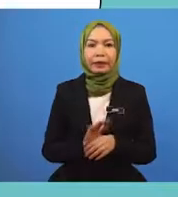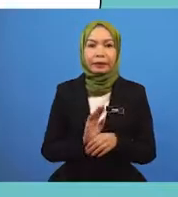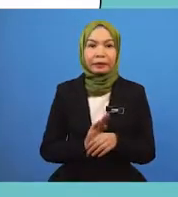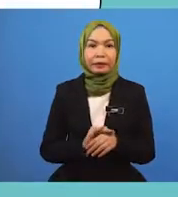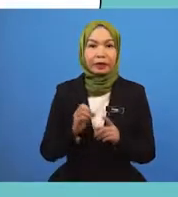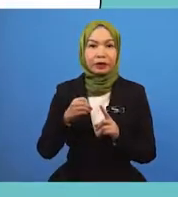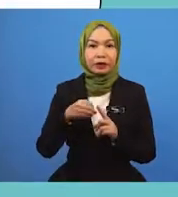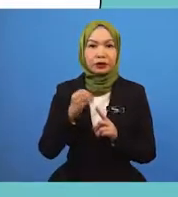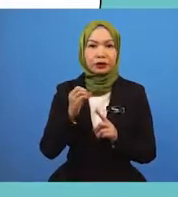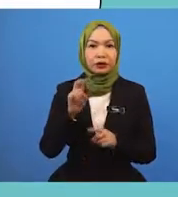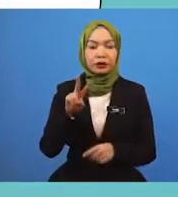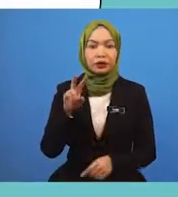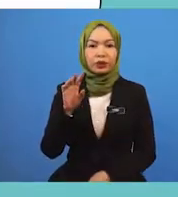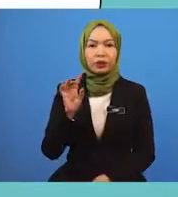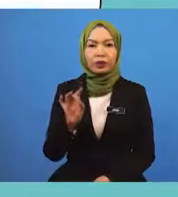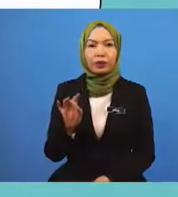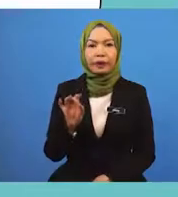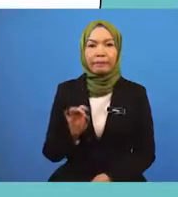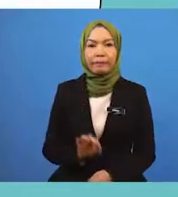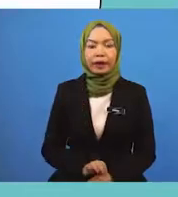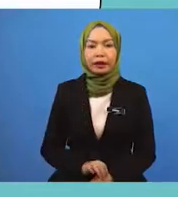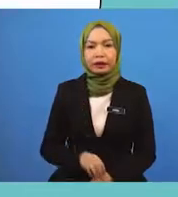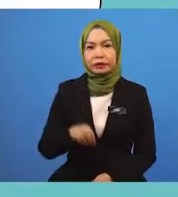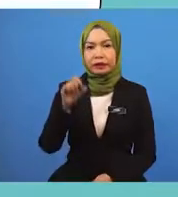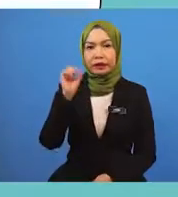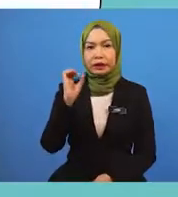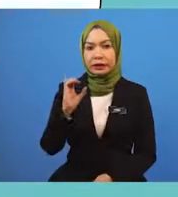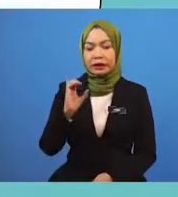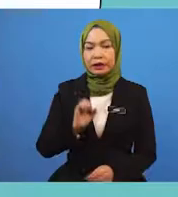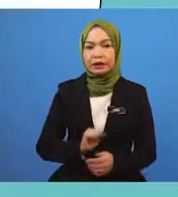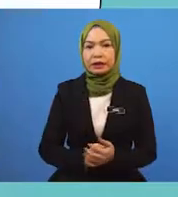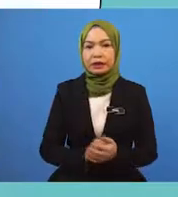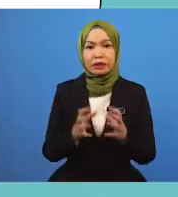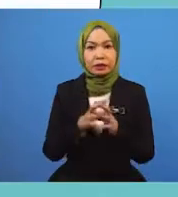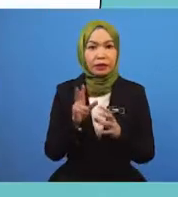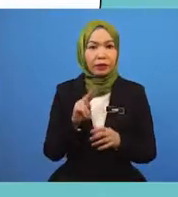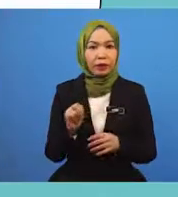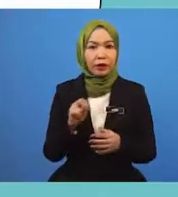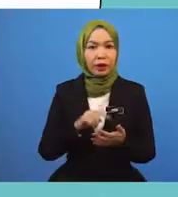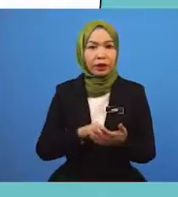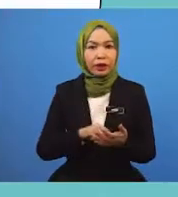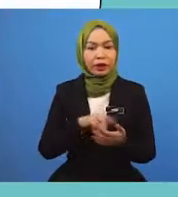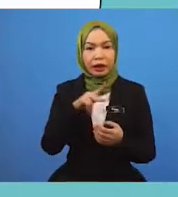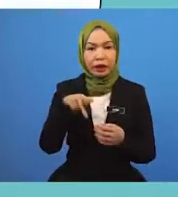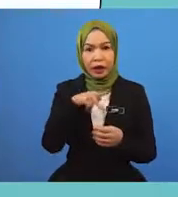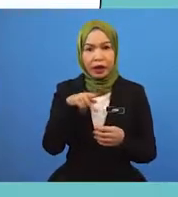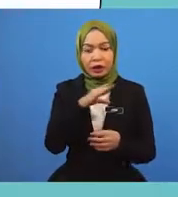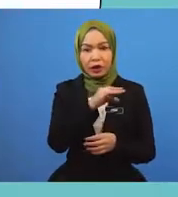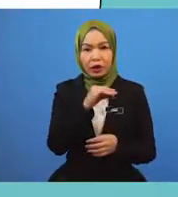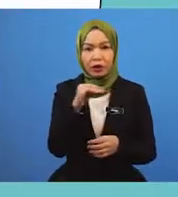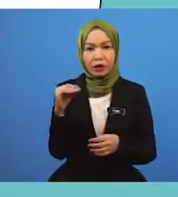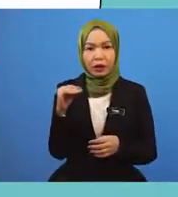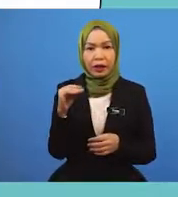Celsius. Campuran kedua-dua larutan ini dikacau dan suhu